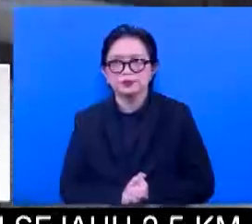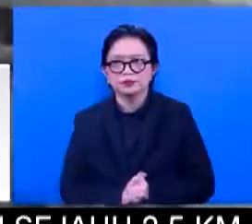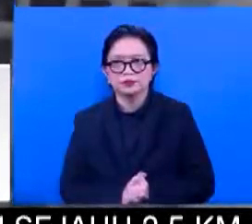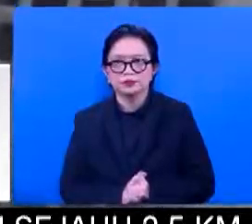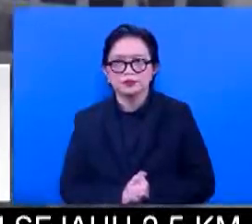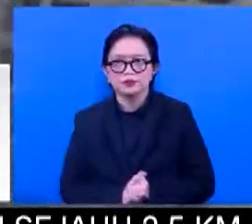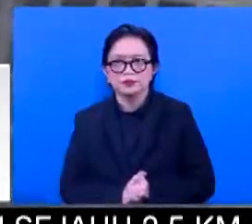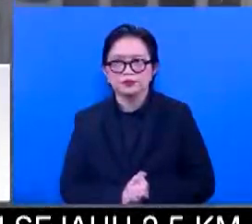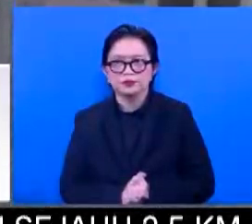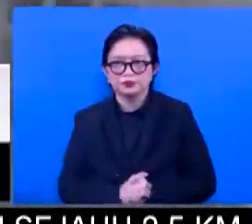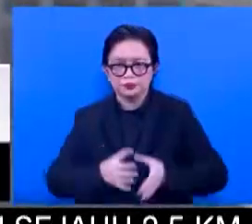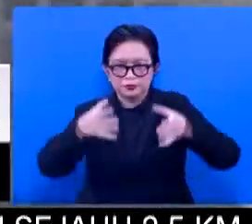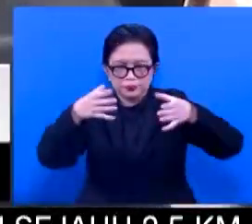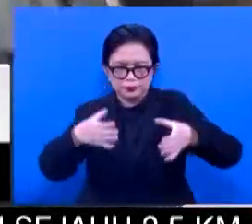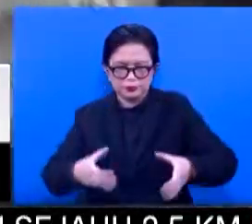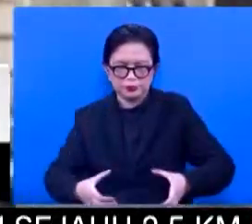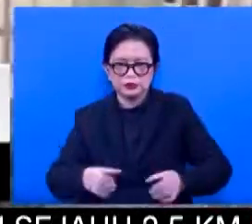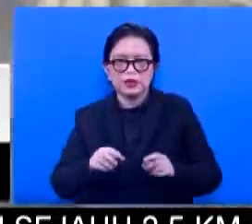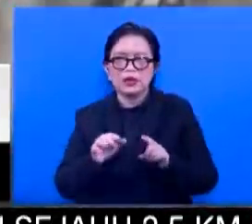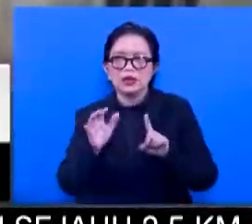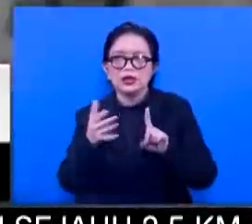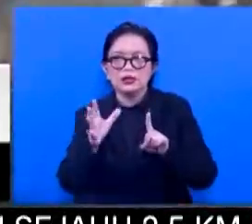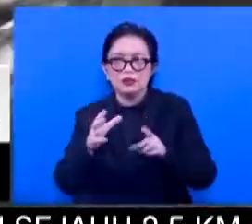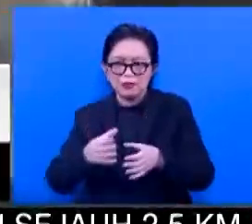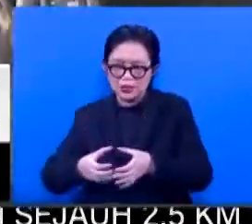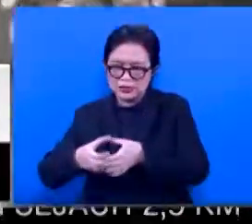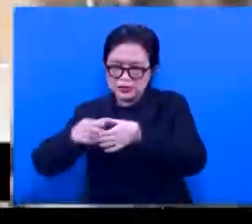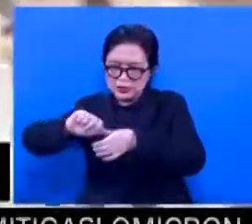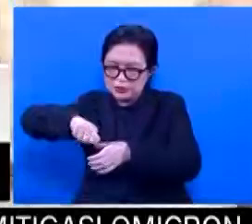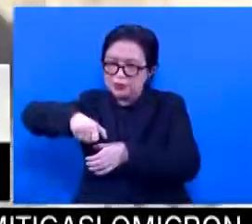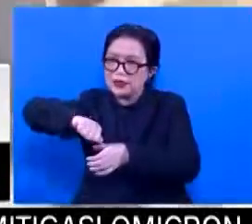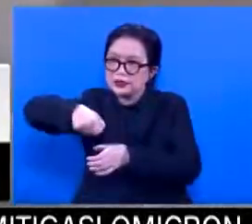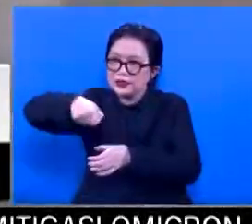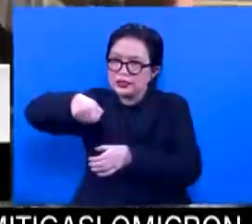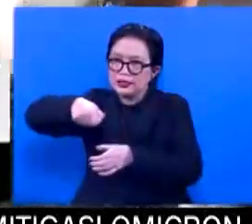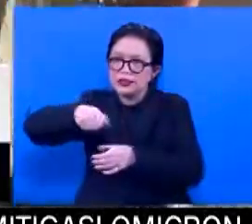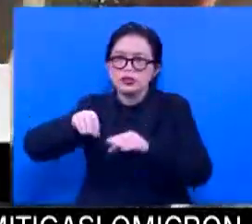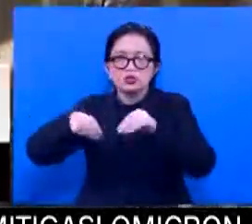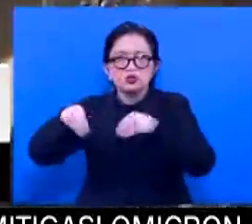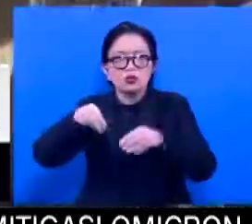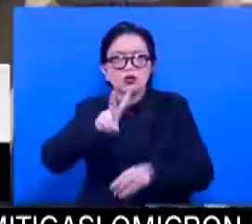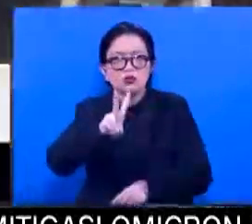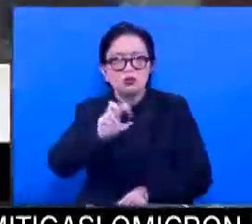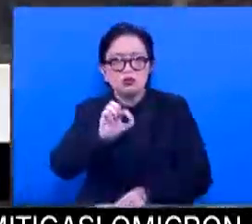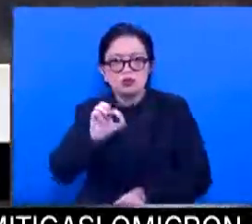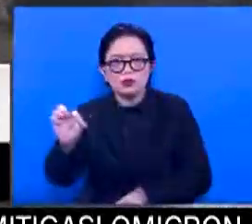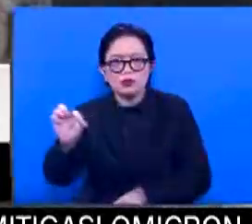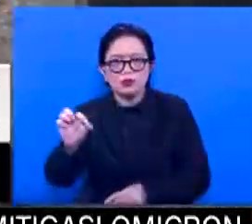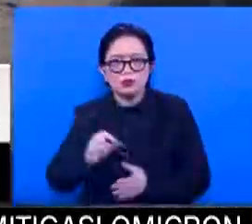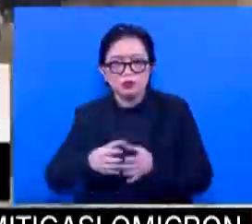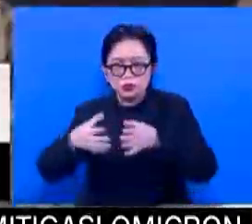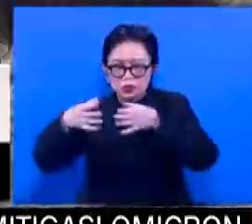Satu tong dapat menghasilkan sampai 15 plastik arang batok kelapa. Arang berukuran kecil dijual Rp20.000 per plastik dan yang